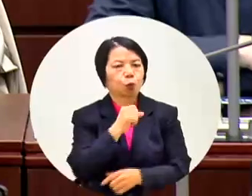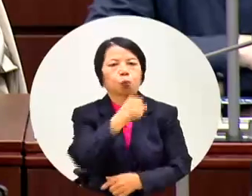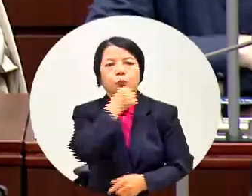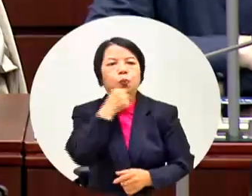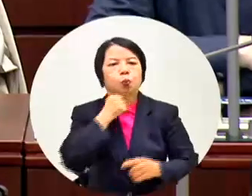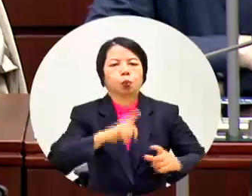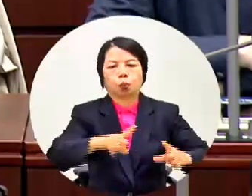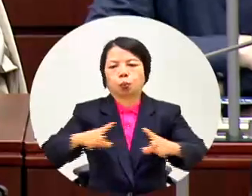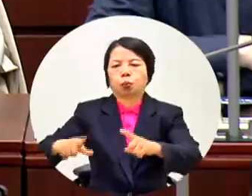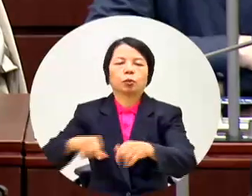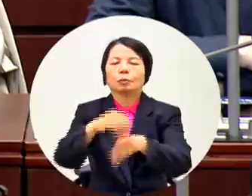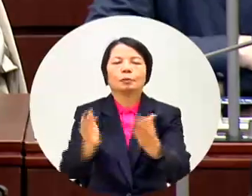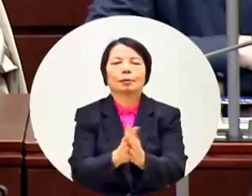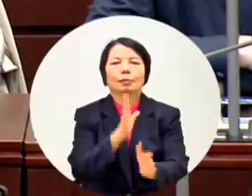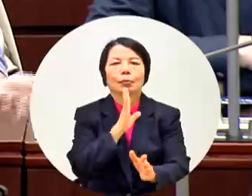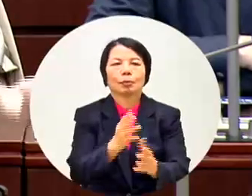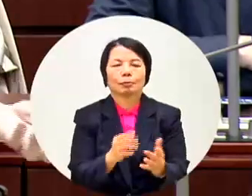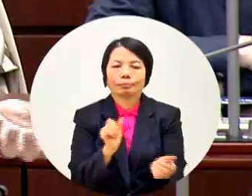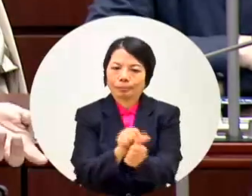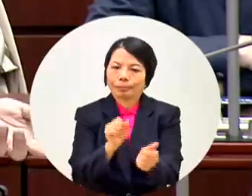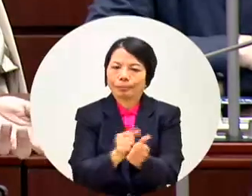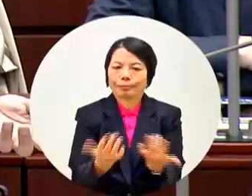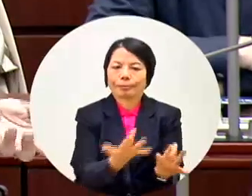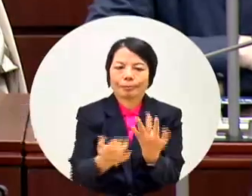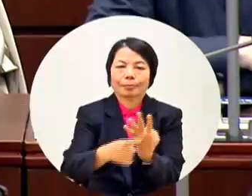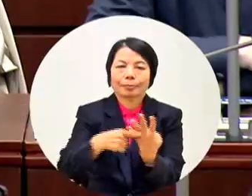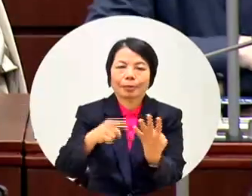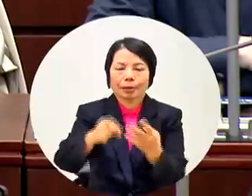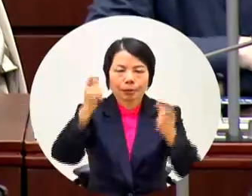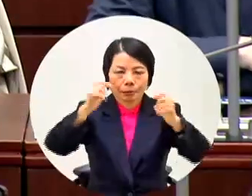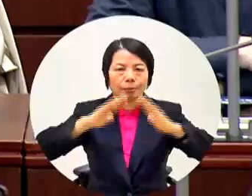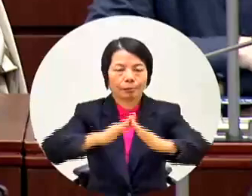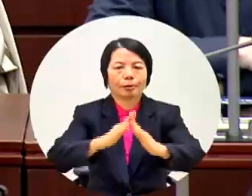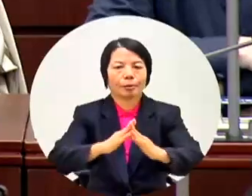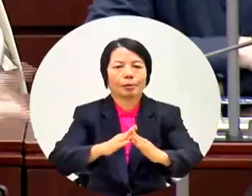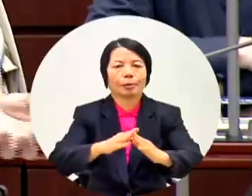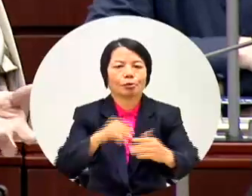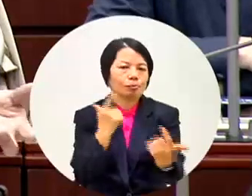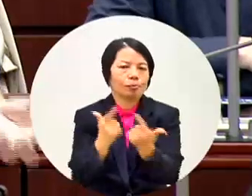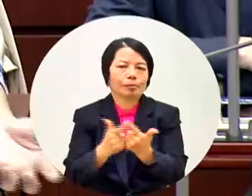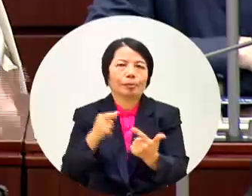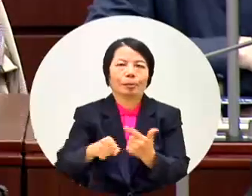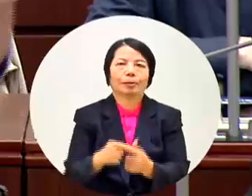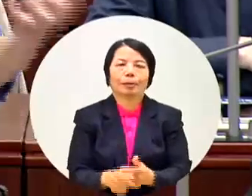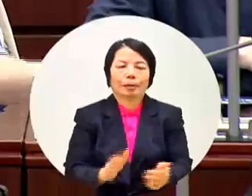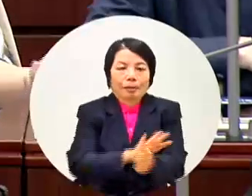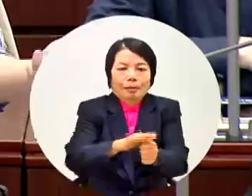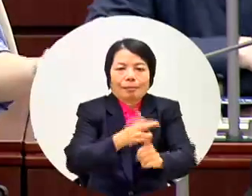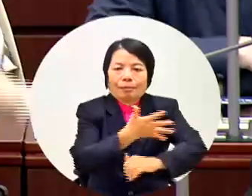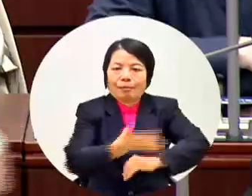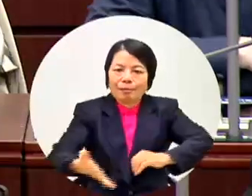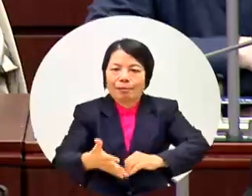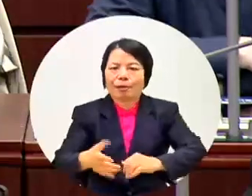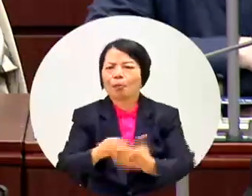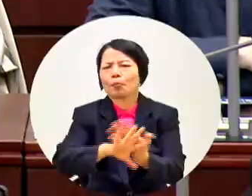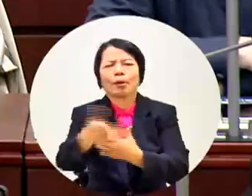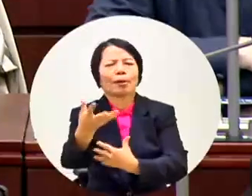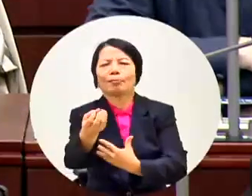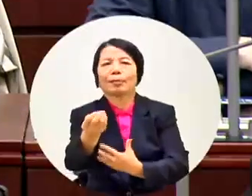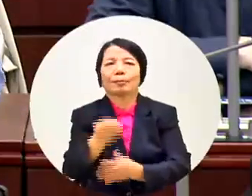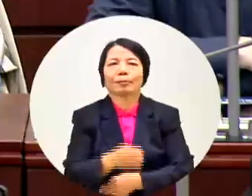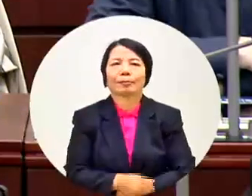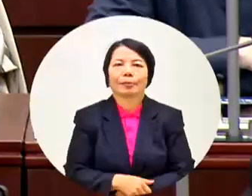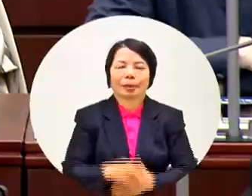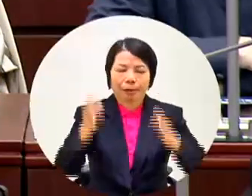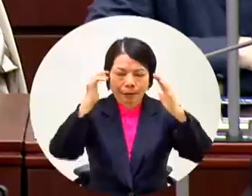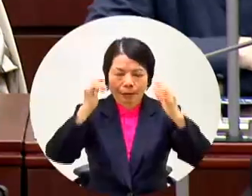我们高雄得天独厚啊。到哪里去找一条爱河这么棒这么好，一个城市这么漂亮，又有这么好的后花